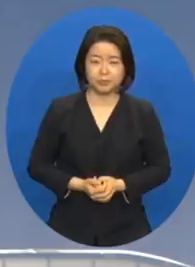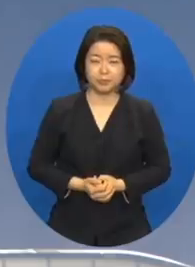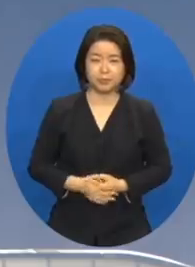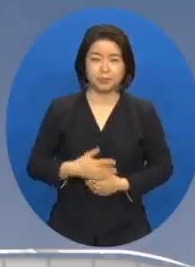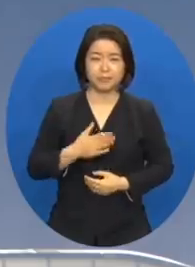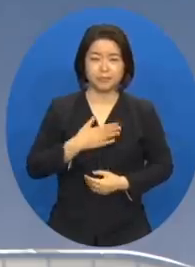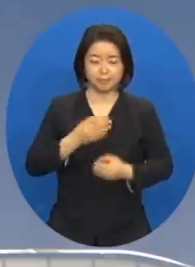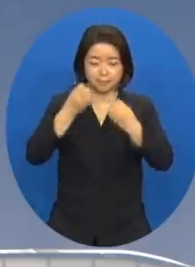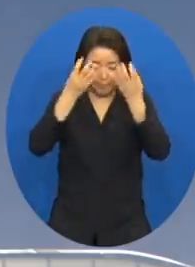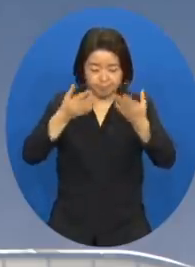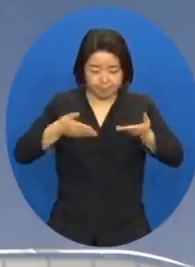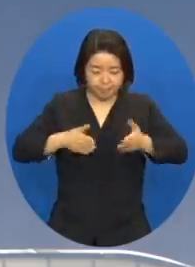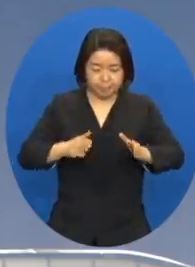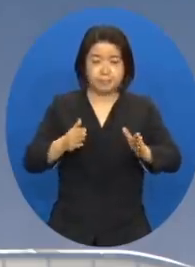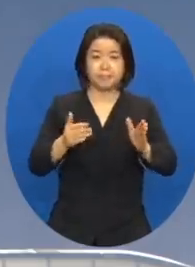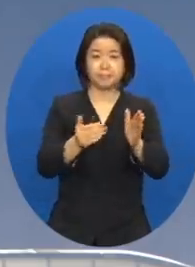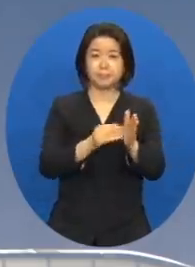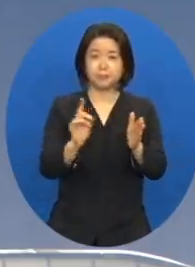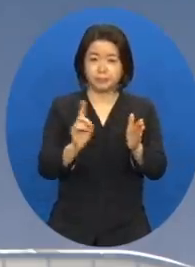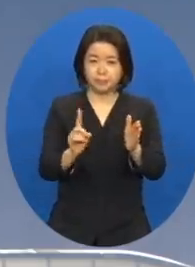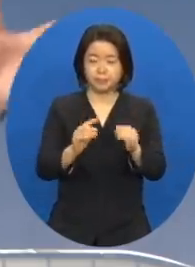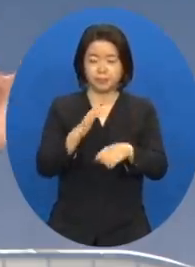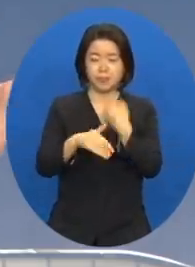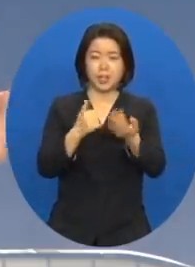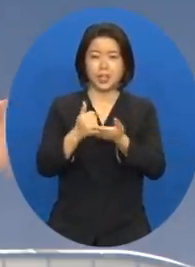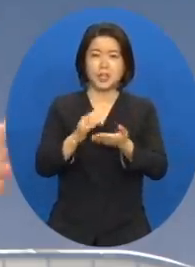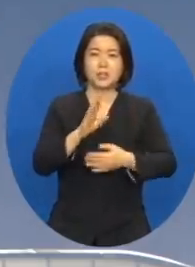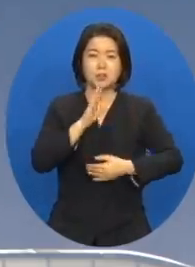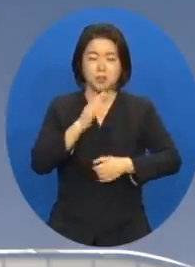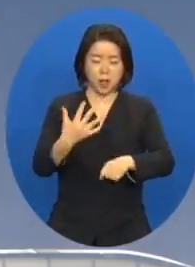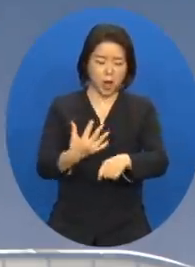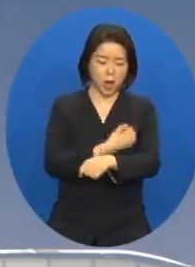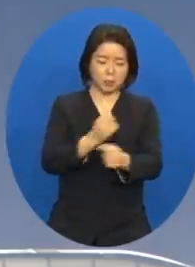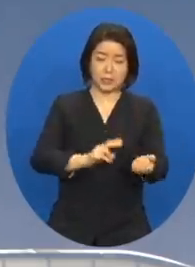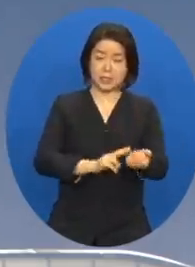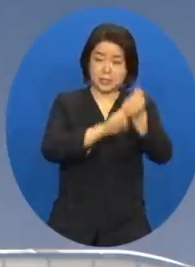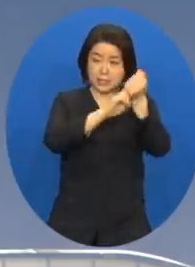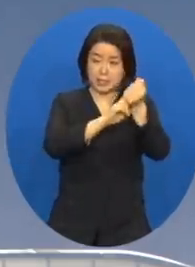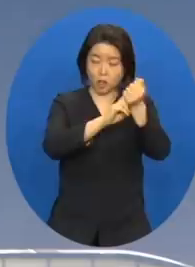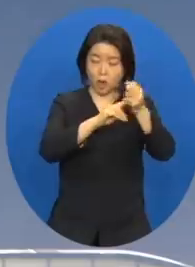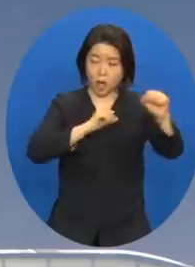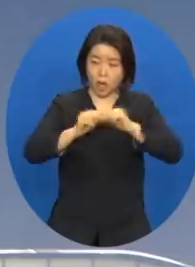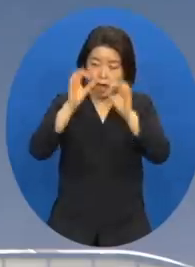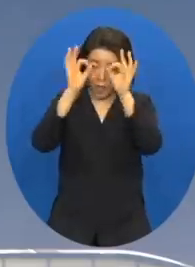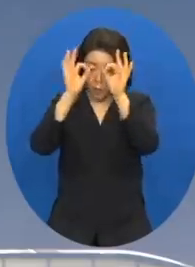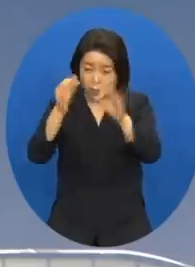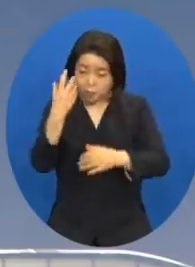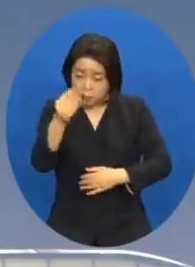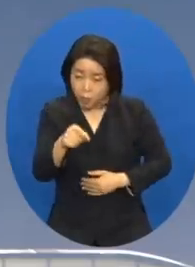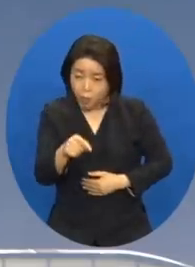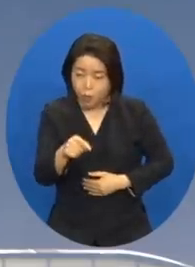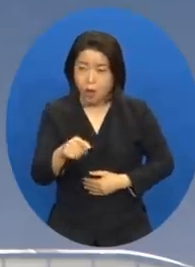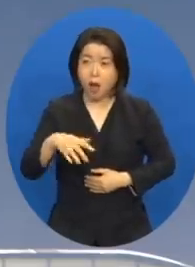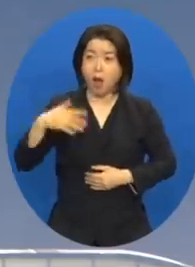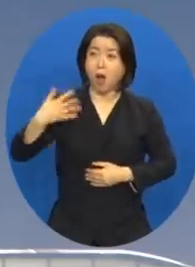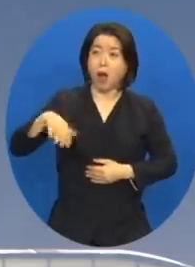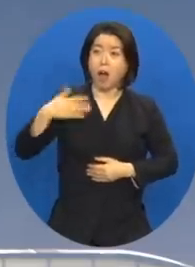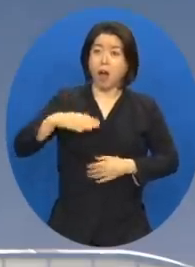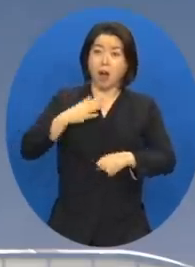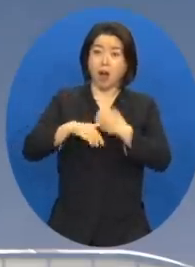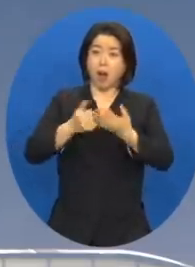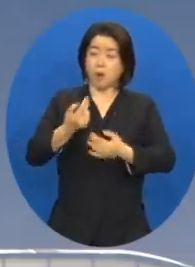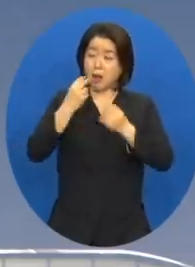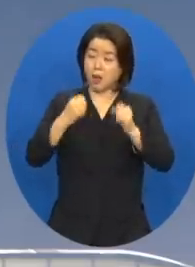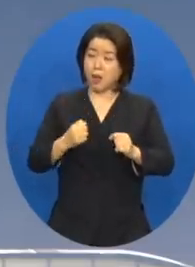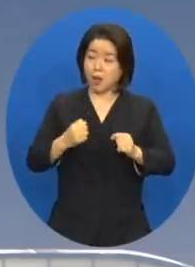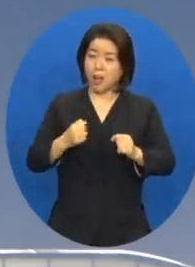제가 거듭난 것은 하나님이 정말 엄청난 기적을 행하시는 것을 보고 와, 하나님 살아계시구나 그래서